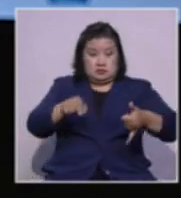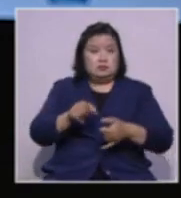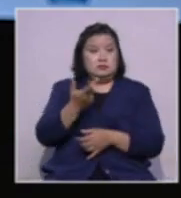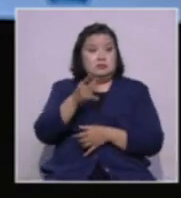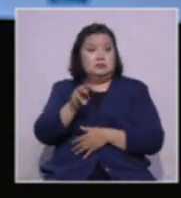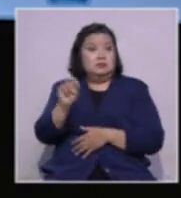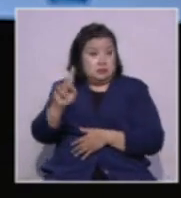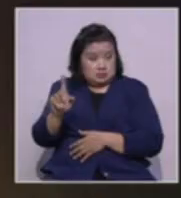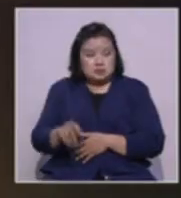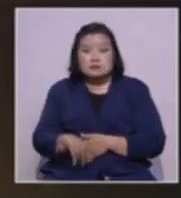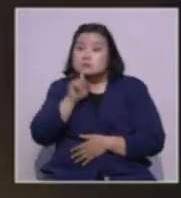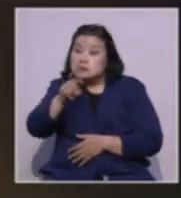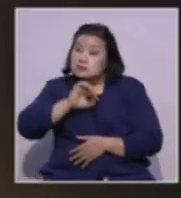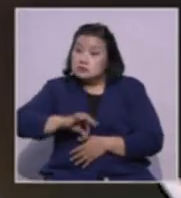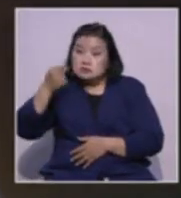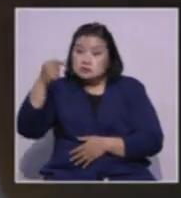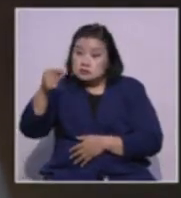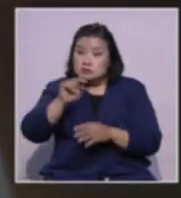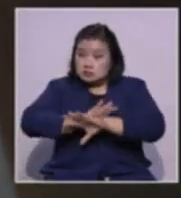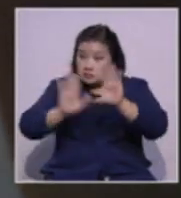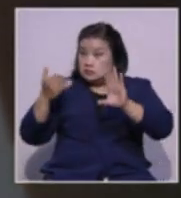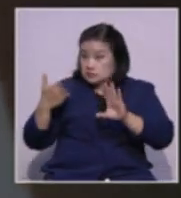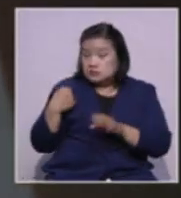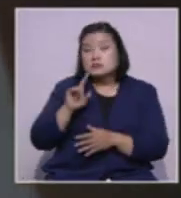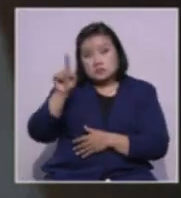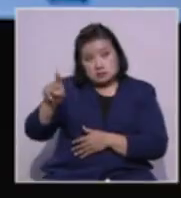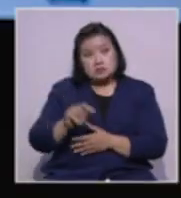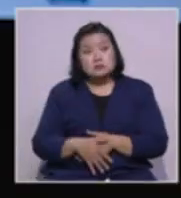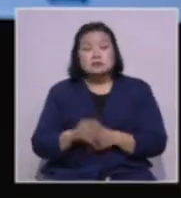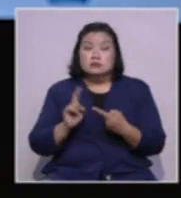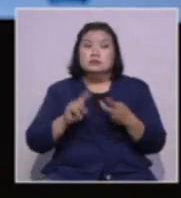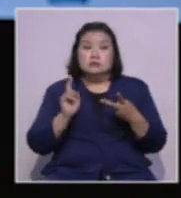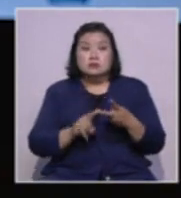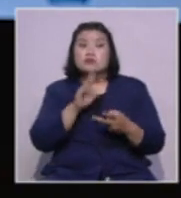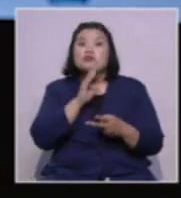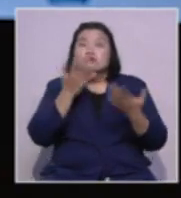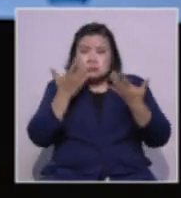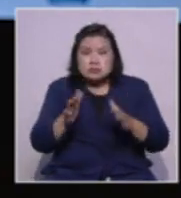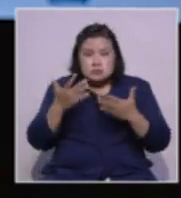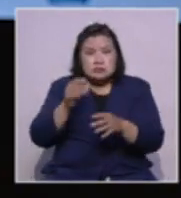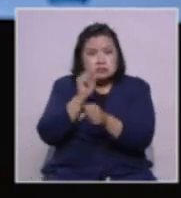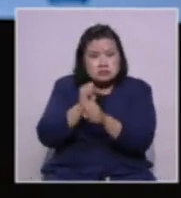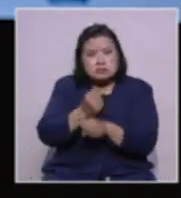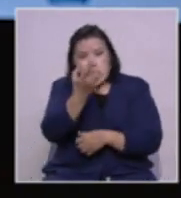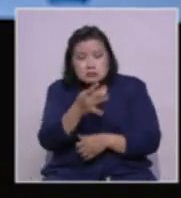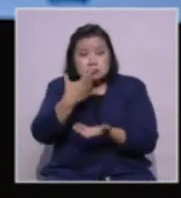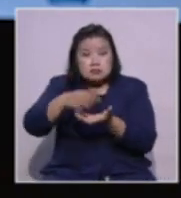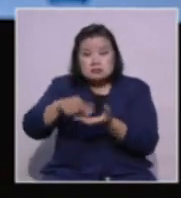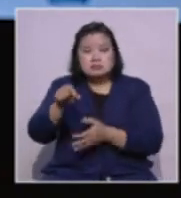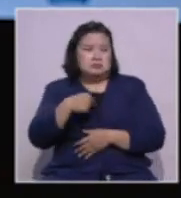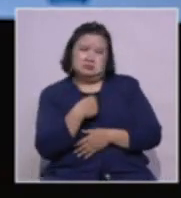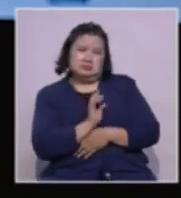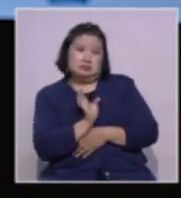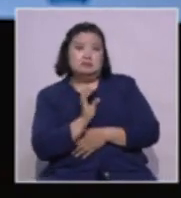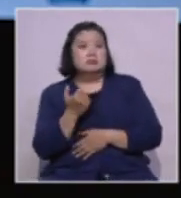า หรือแถลงแล้ว ก็ผมว่าแถลงแล้วเขาคงมีนโยบายที่ดีออกมาแหละนะครับเพราะว่าตอนนี้เป็นการประเมินจากเรื่อง